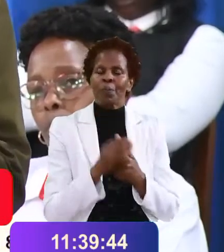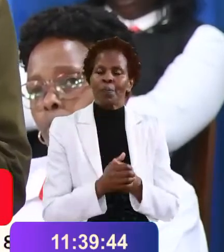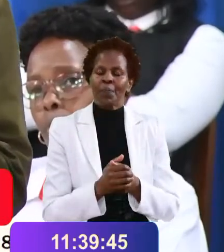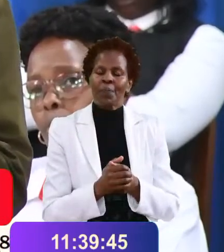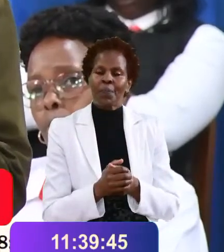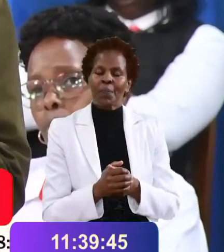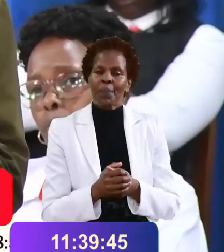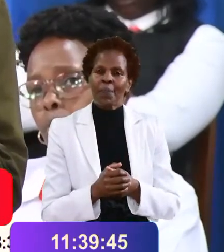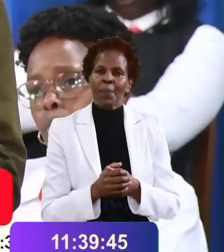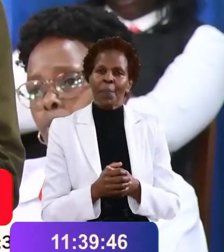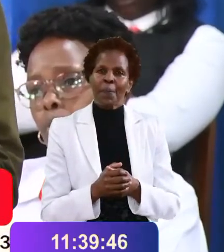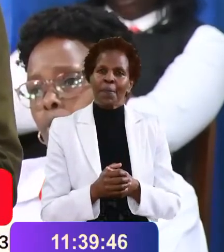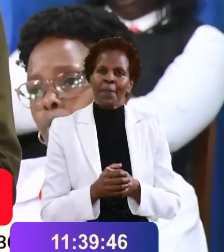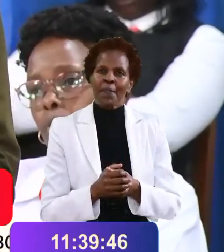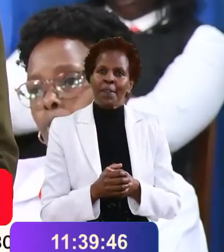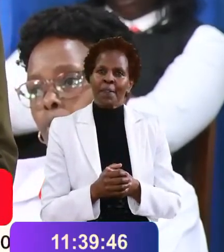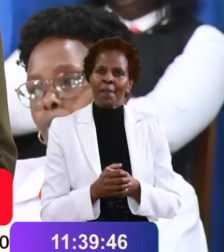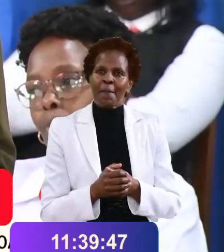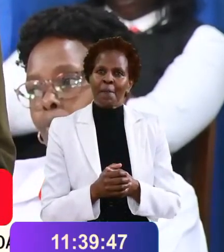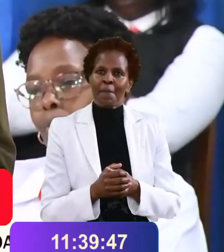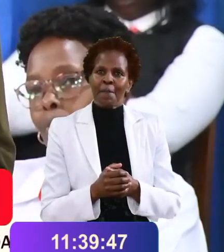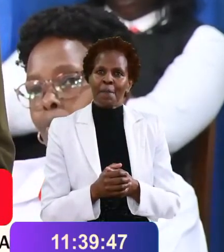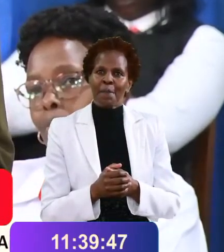tuna wana